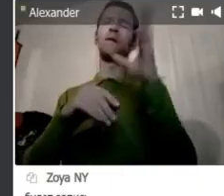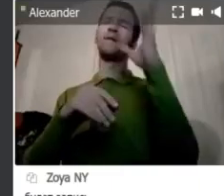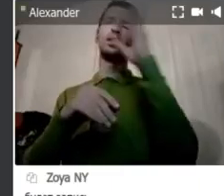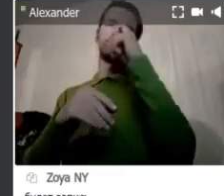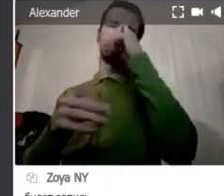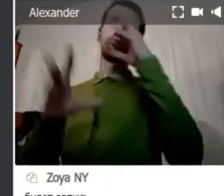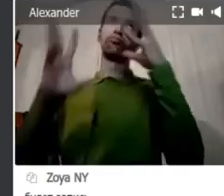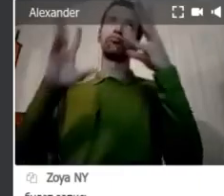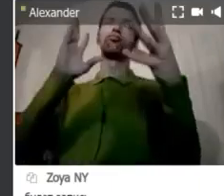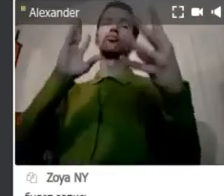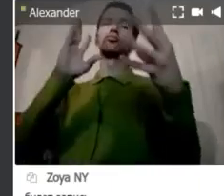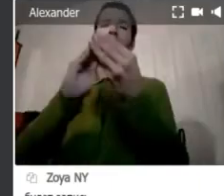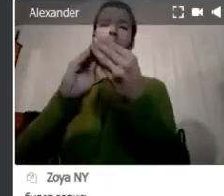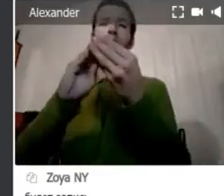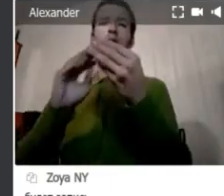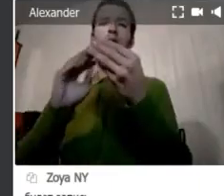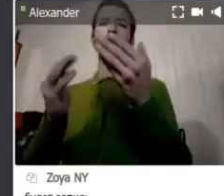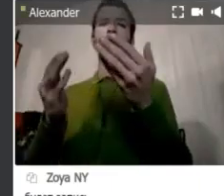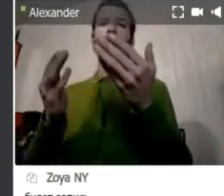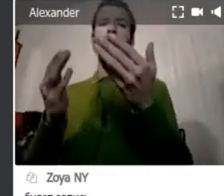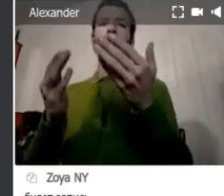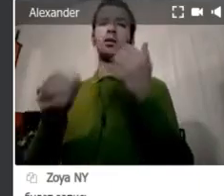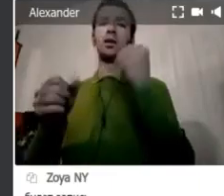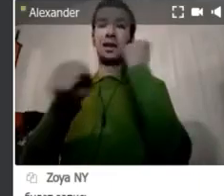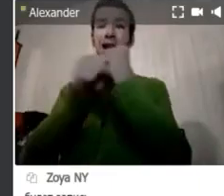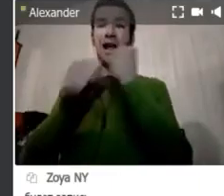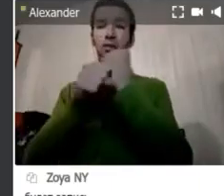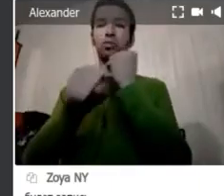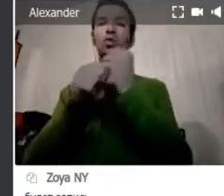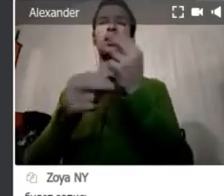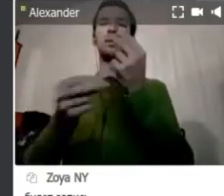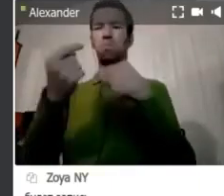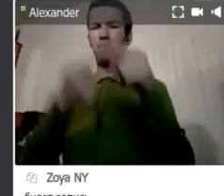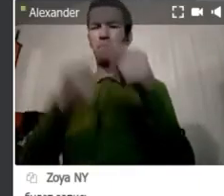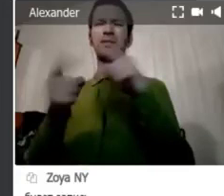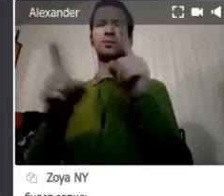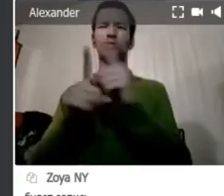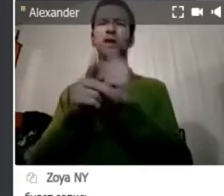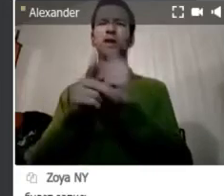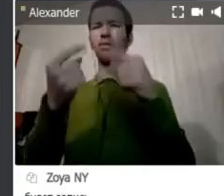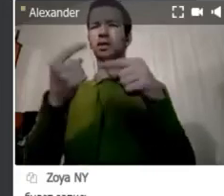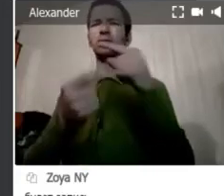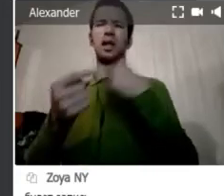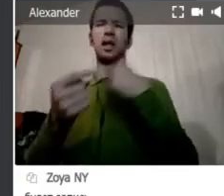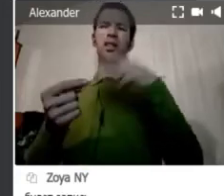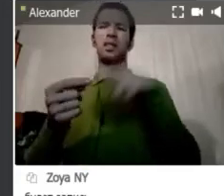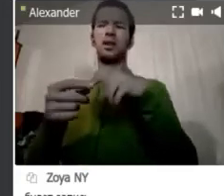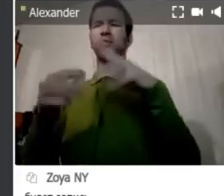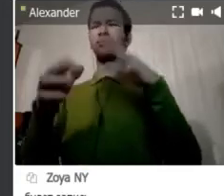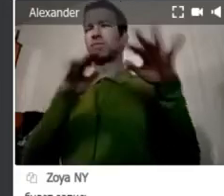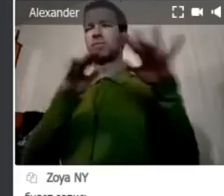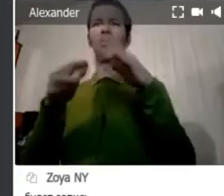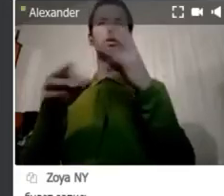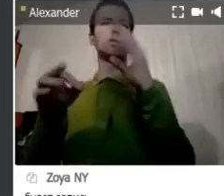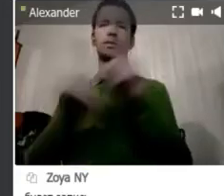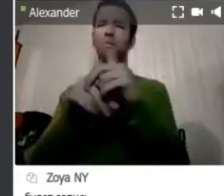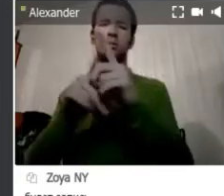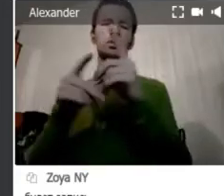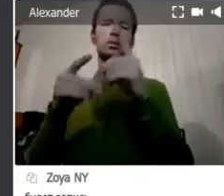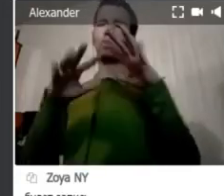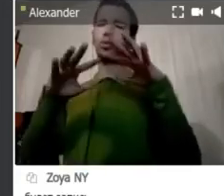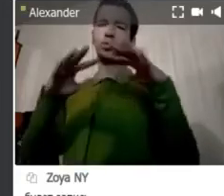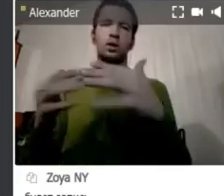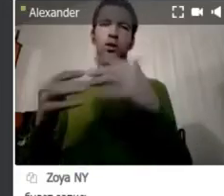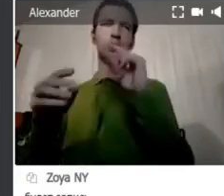есть дом, там квартира, вилла, дача, все что угодно, там может быть несколько автомобилей, там дети у него